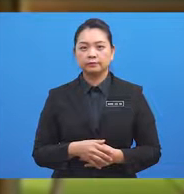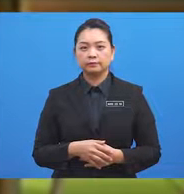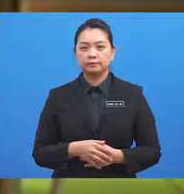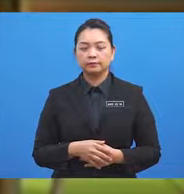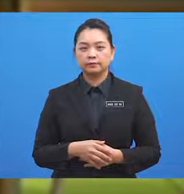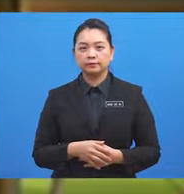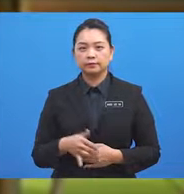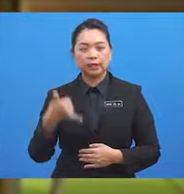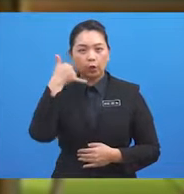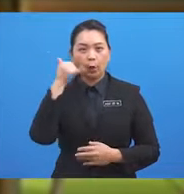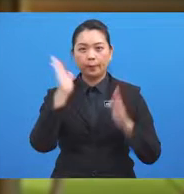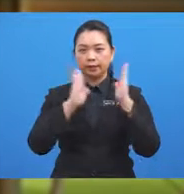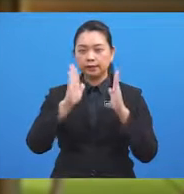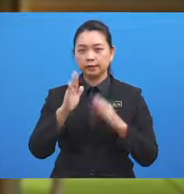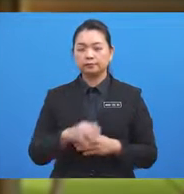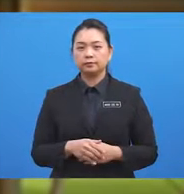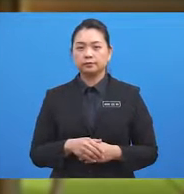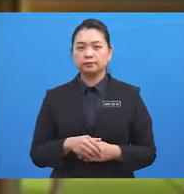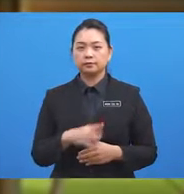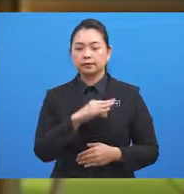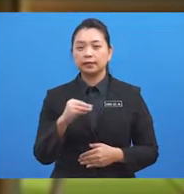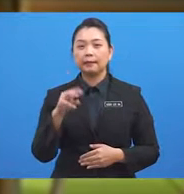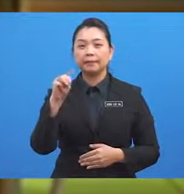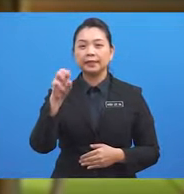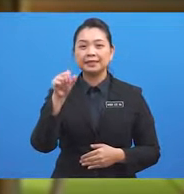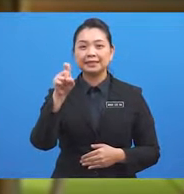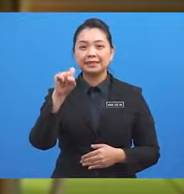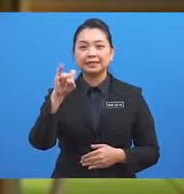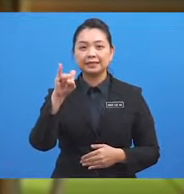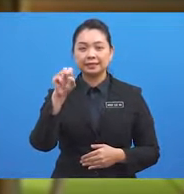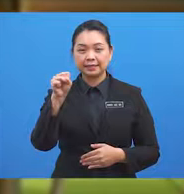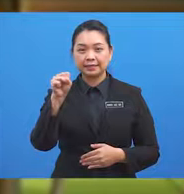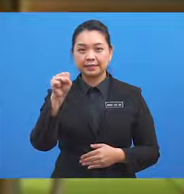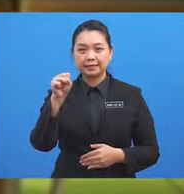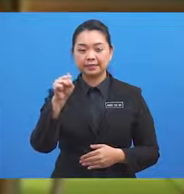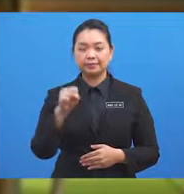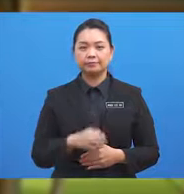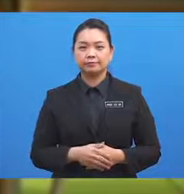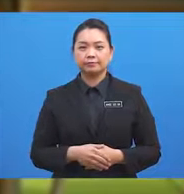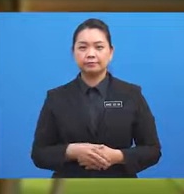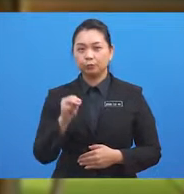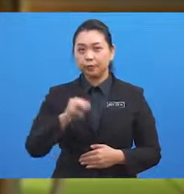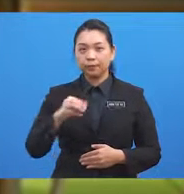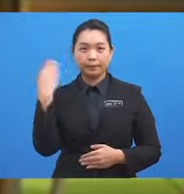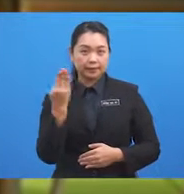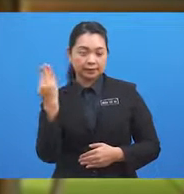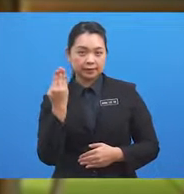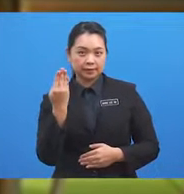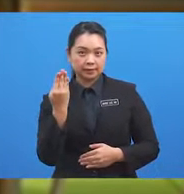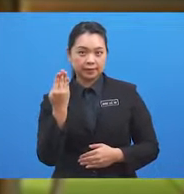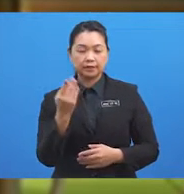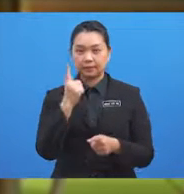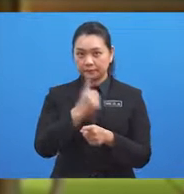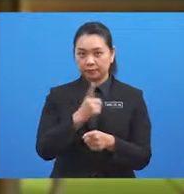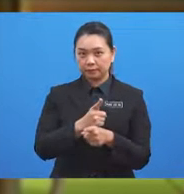tanpa wayar seperti Celcom dan Maxis. Cikgu pasti murid-murid biasa mendengar